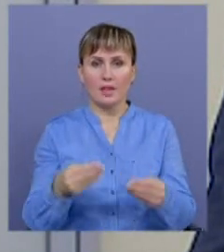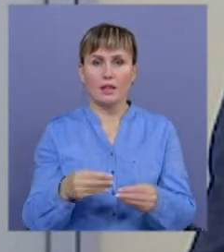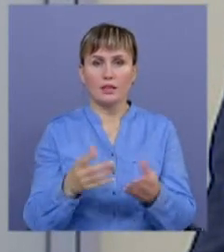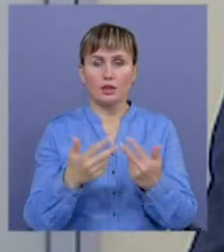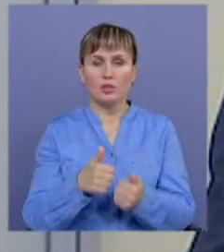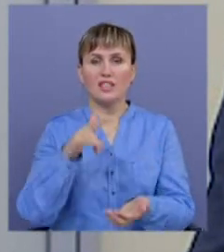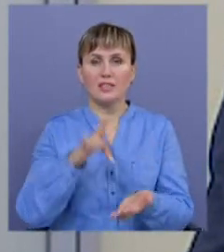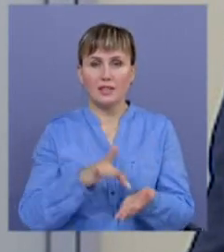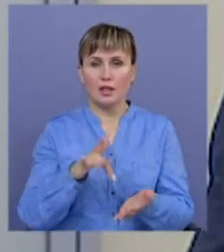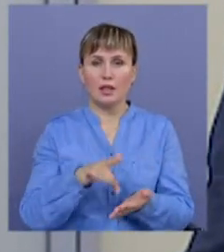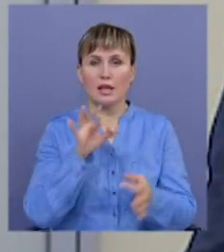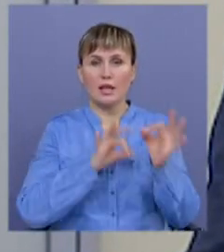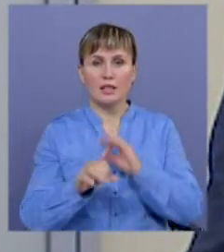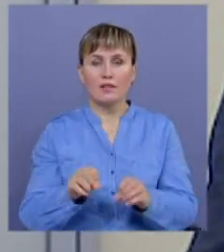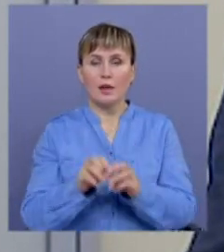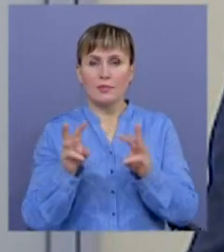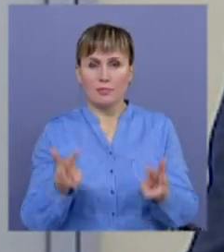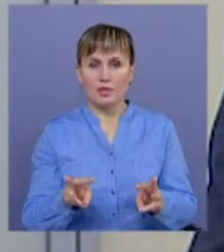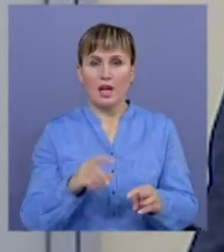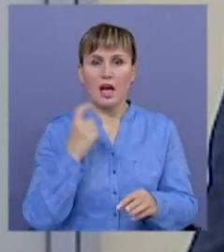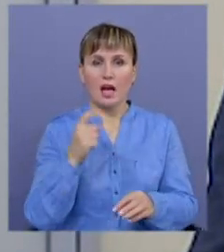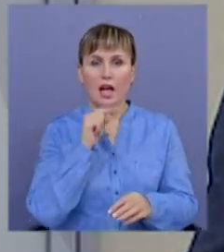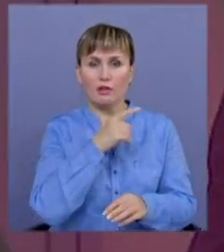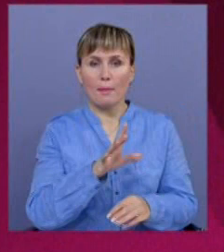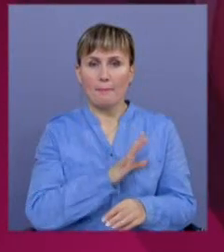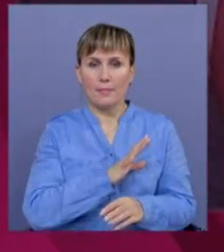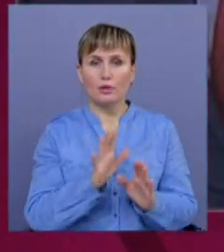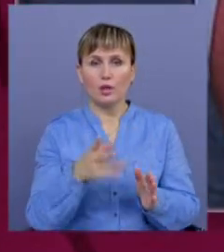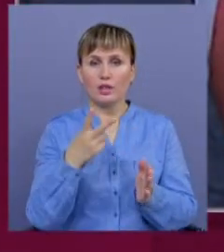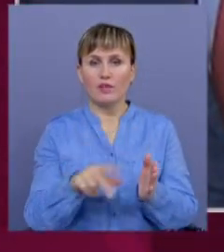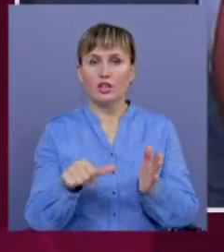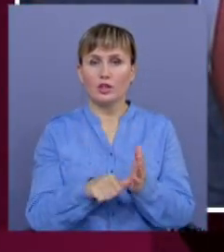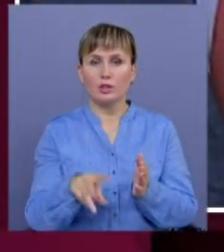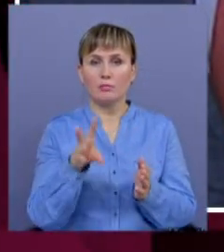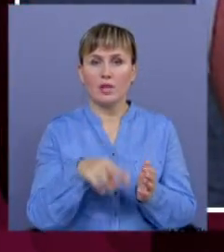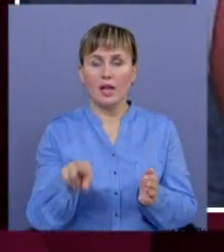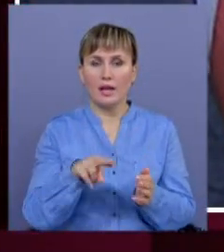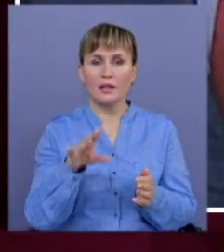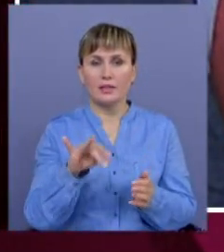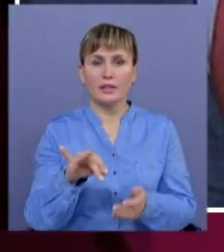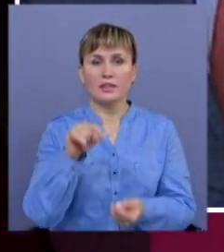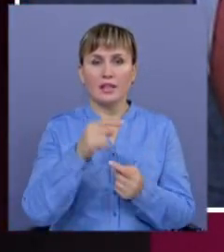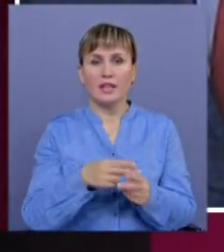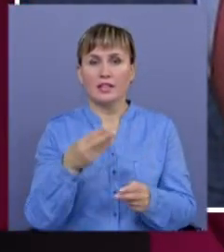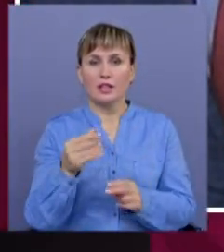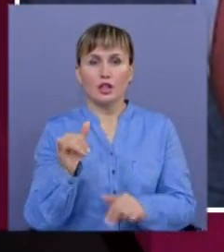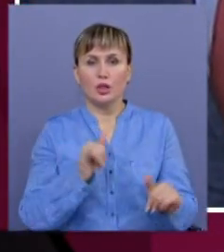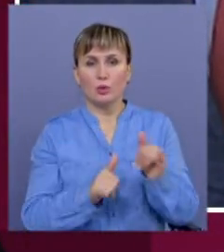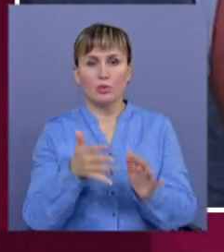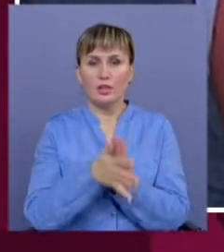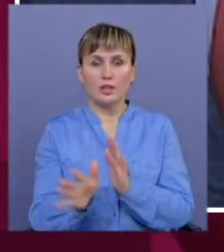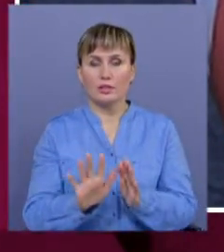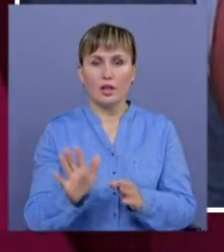централизации амбулаторного лекарственного обеспечения, экономии на амбулаторном уровне только было 26 миллиардов. Соответственно, эти деньги они никуда не девались,